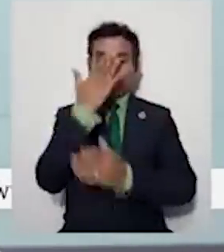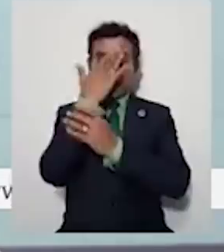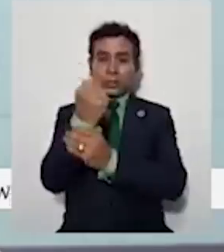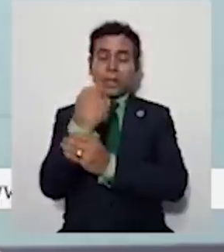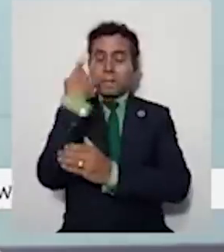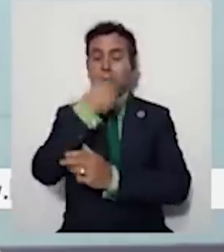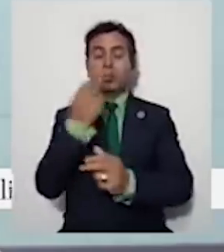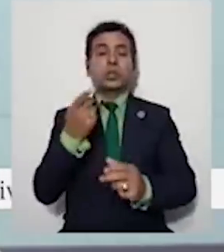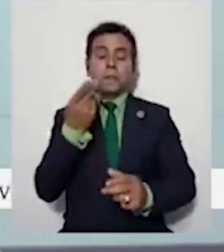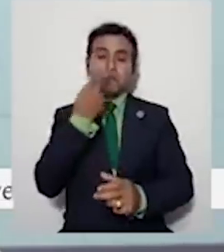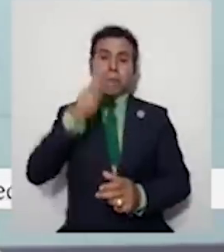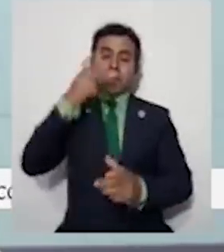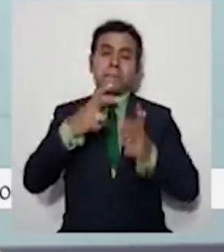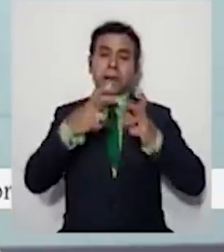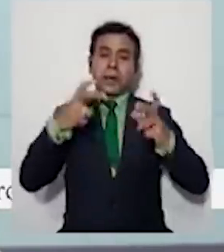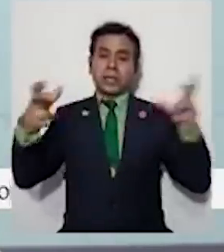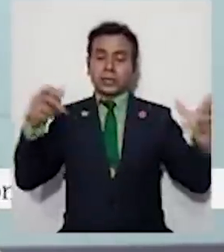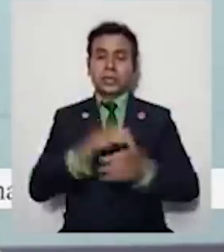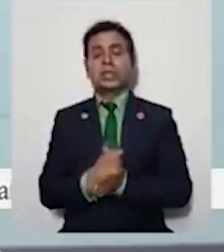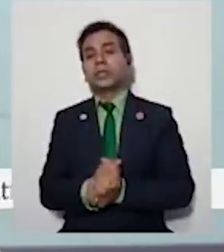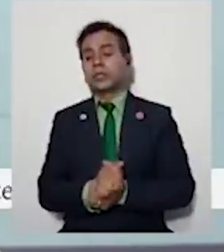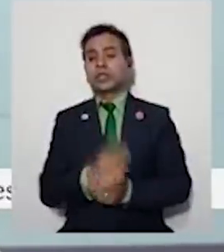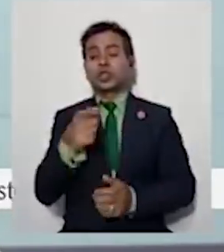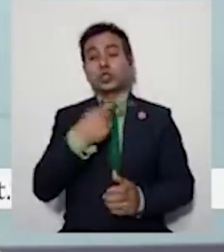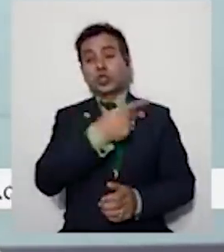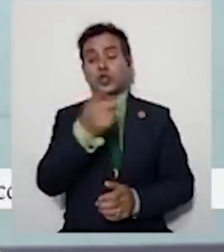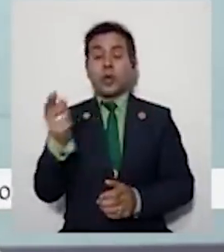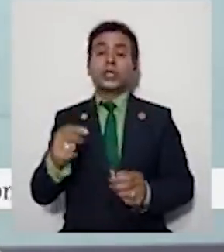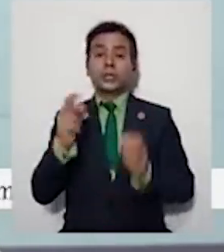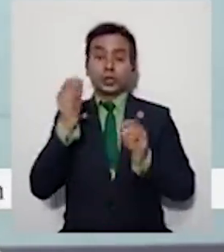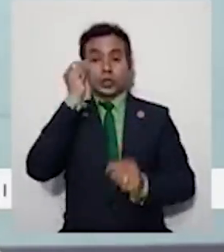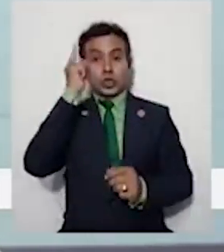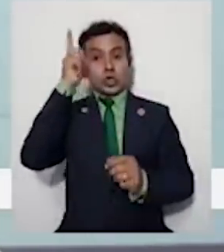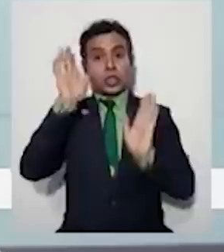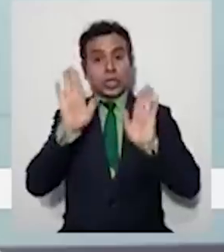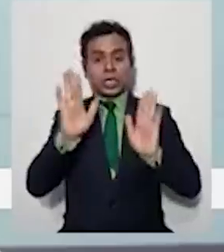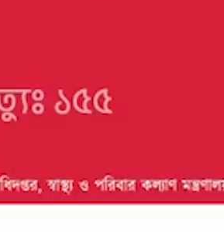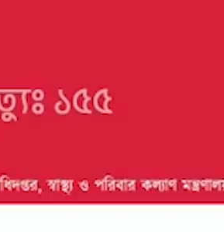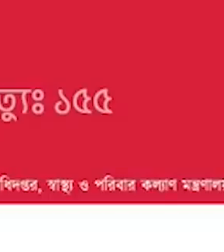থাকুন, মেনে চলুন, সুস্থ থাকুন। সবাইকে অনেক ধন্যবাদ। আসসালামু আলাইকুম।